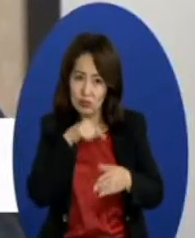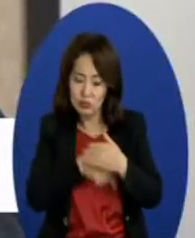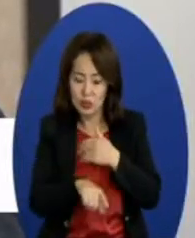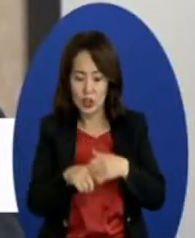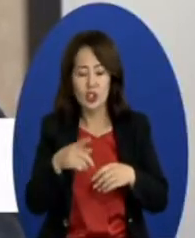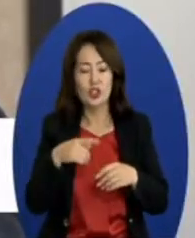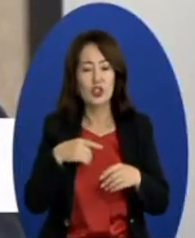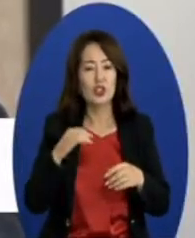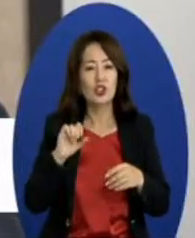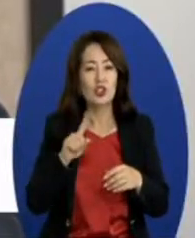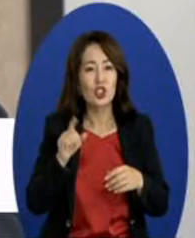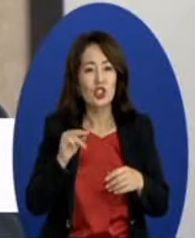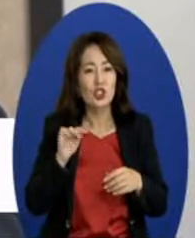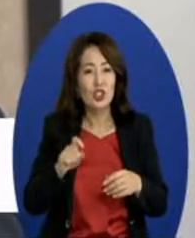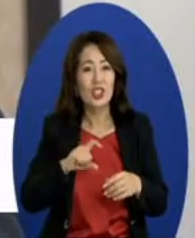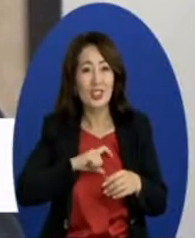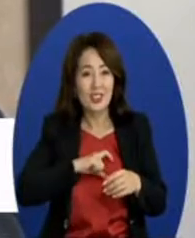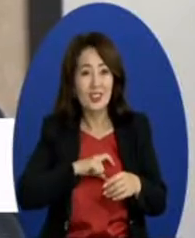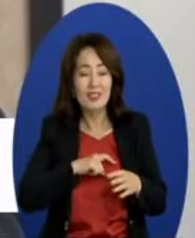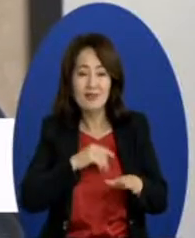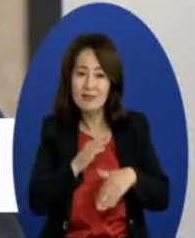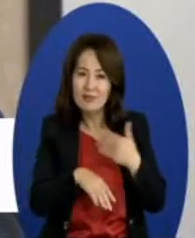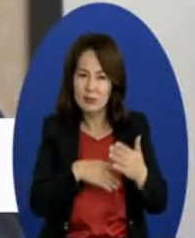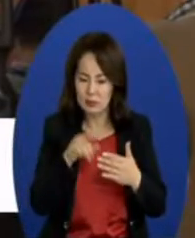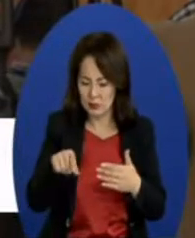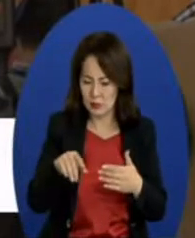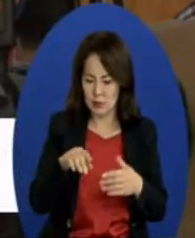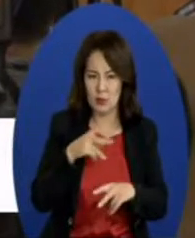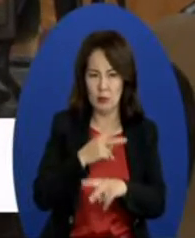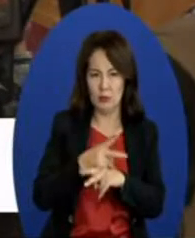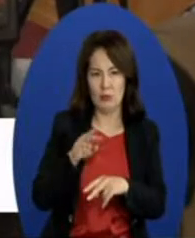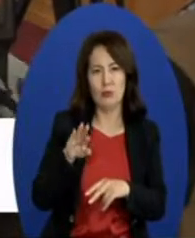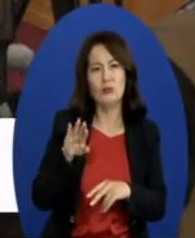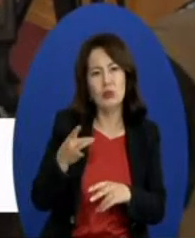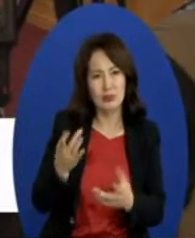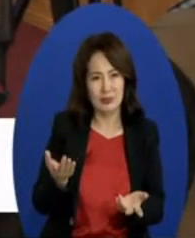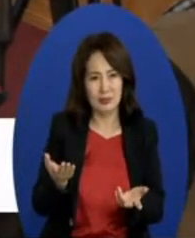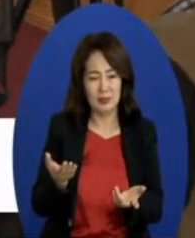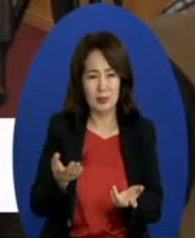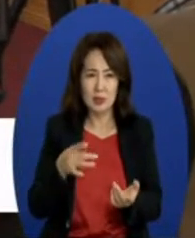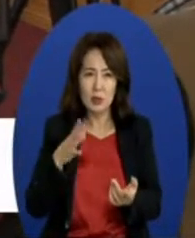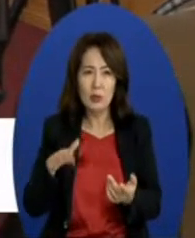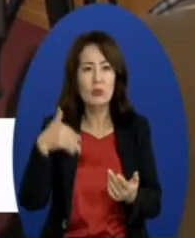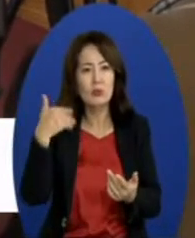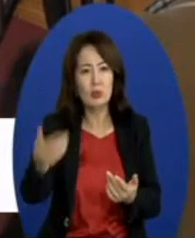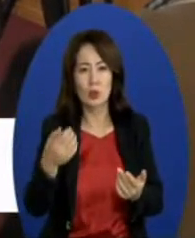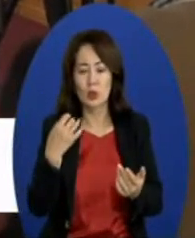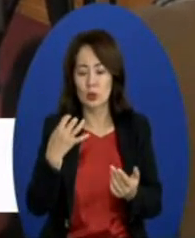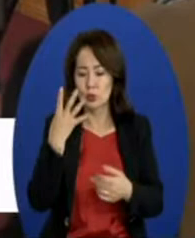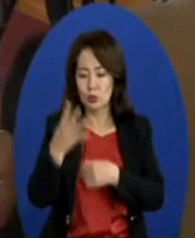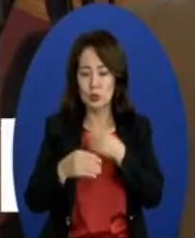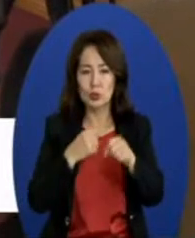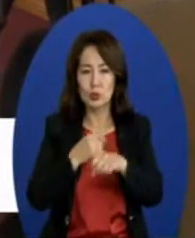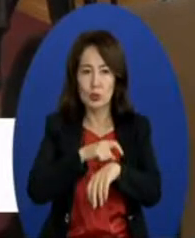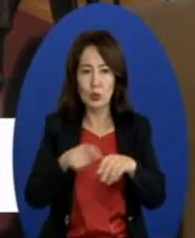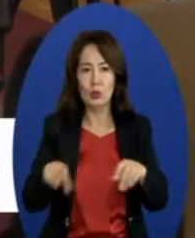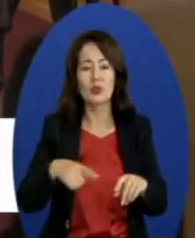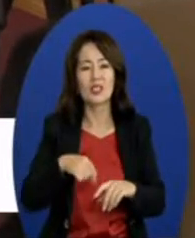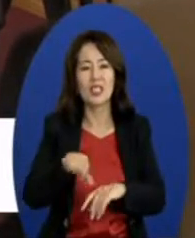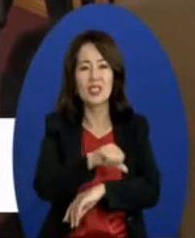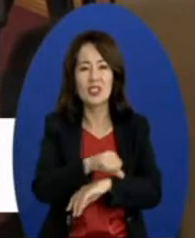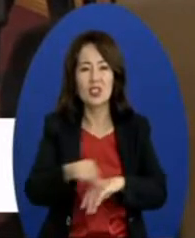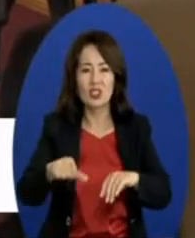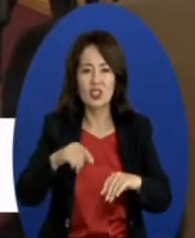зохицуулт хийсэн байдаг. Харин өнөөхөр энэ хууль ор мөр төдий хэрэгжиж байсан гэж хуулийн салбарынхан ярьдаг юм. Харин тэгвэл ирэх 4 жил зорч гэрхийг хязгаарлах